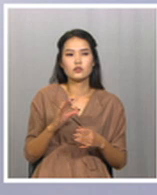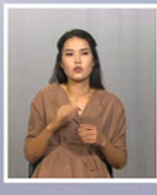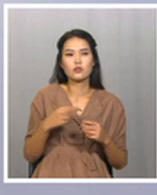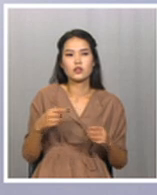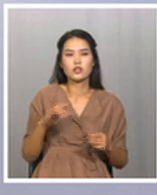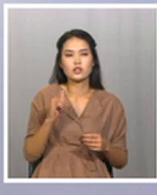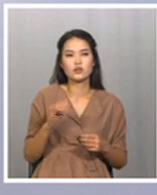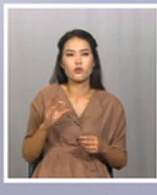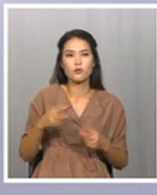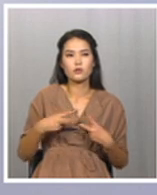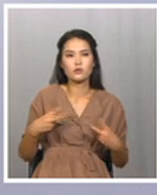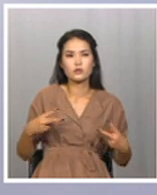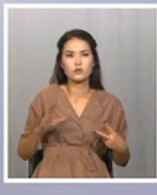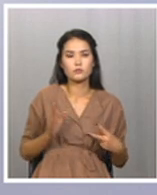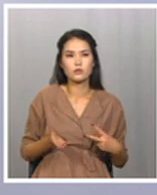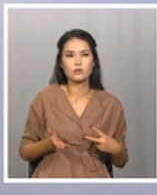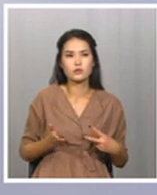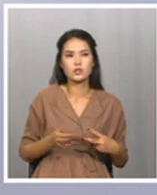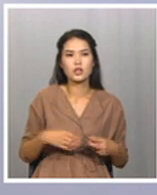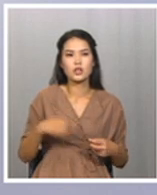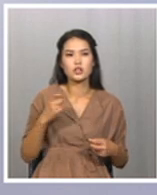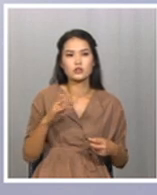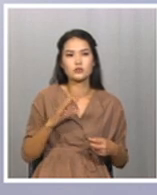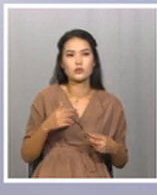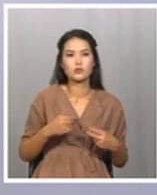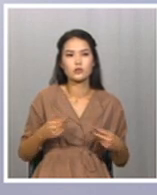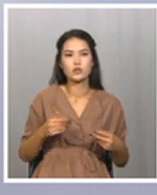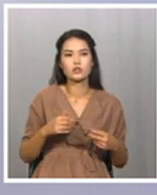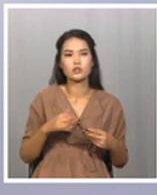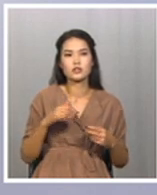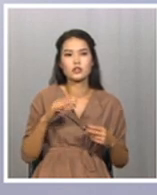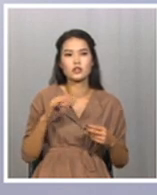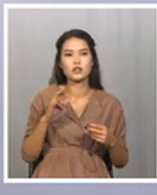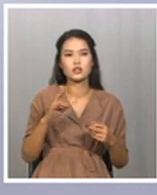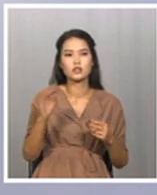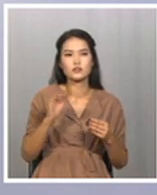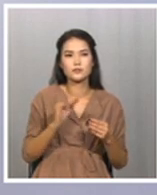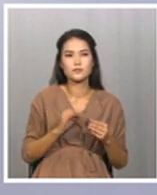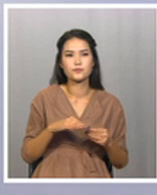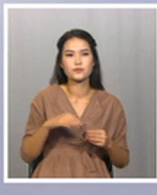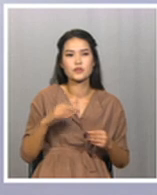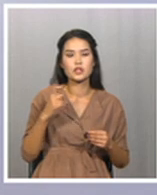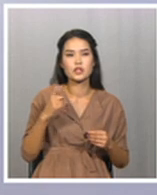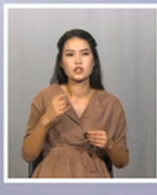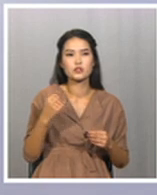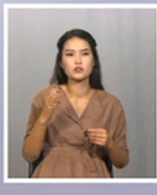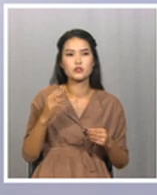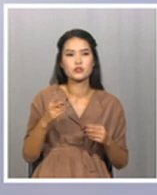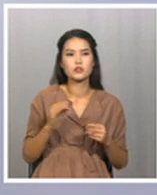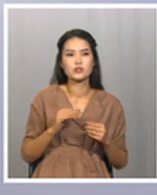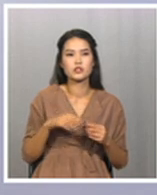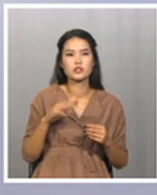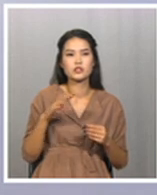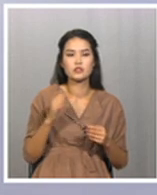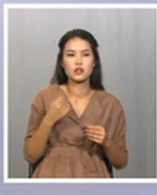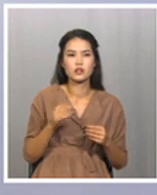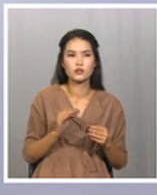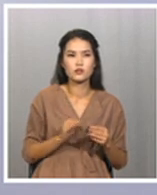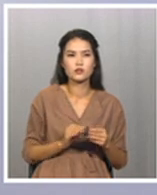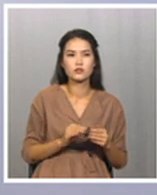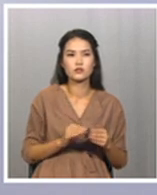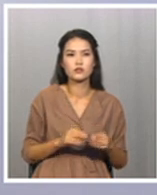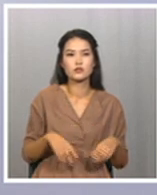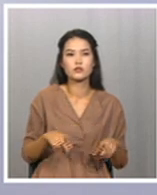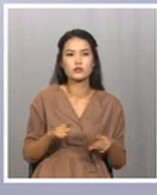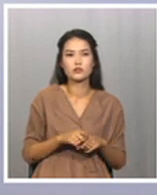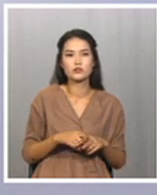белгілеп алайық. Сонда x0-ден f-тің орнына y 0-ді қойсақ, x0-ден f'тің орнына k бұрыштық коэффициентті қойсақ, онда